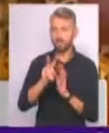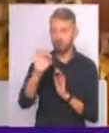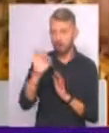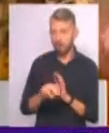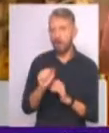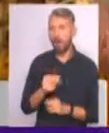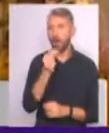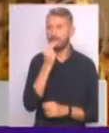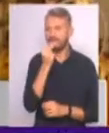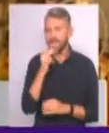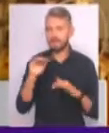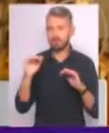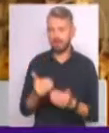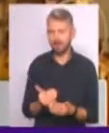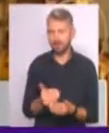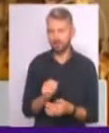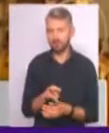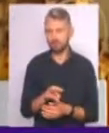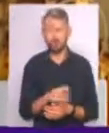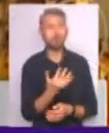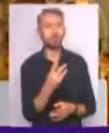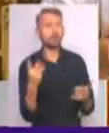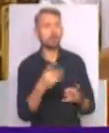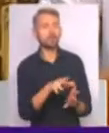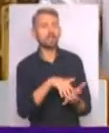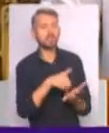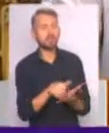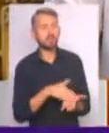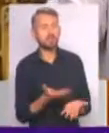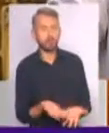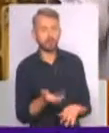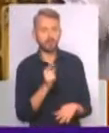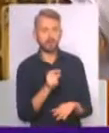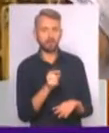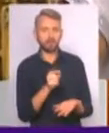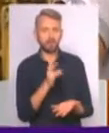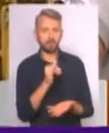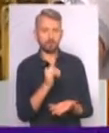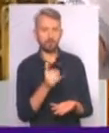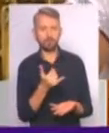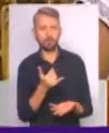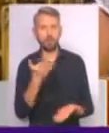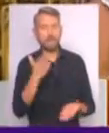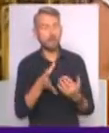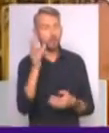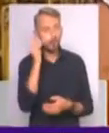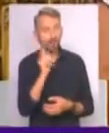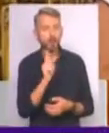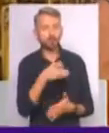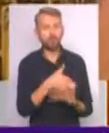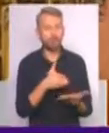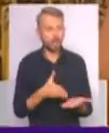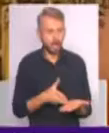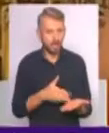з'їсти менше? Конечно. Ну, сколько надо сливочного масла? Его там, ну, где-то там, если учитывать, что хлеба мы